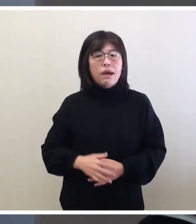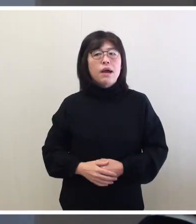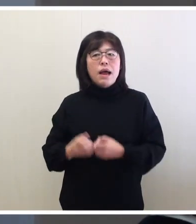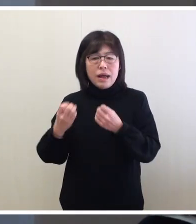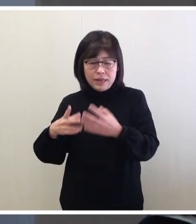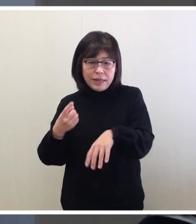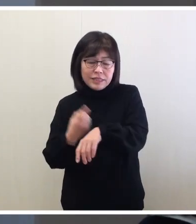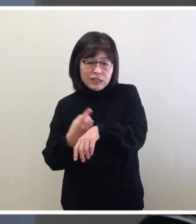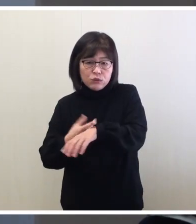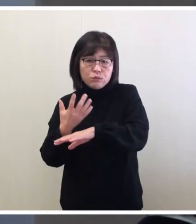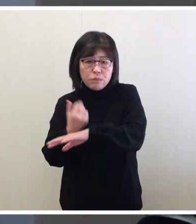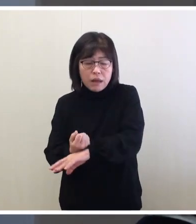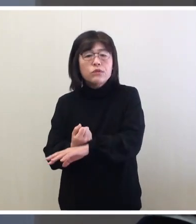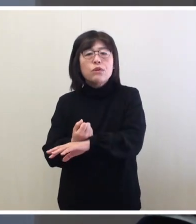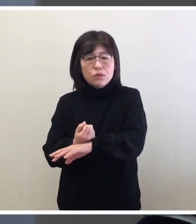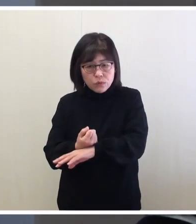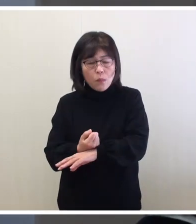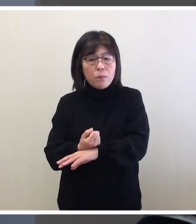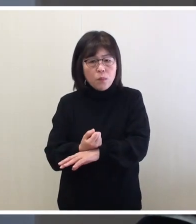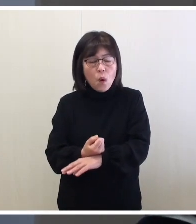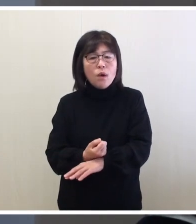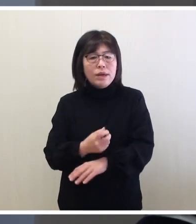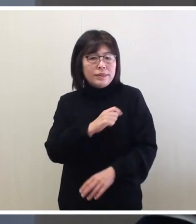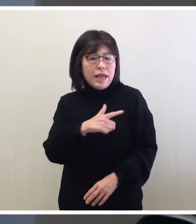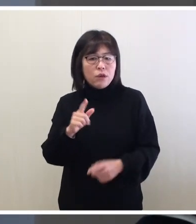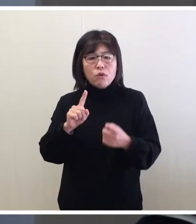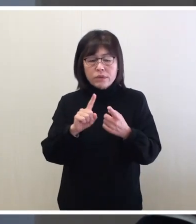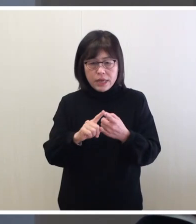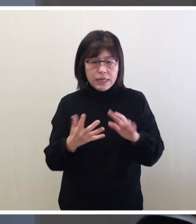会に貢献してまいります。